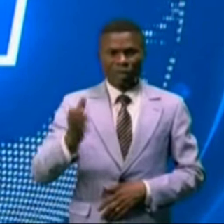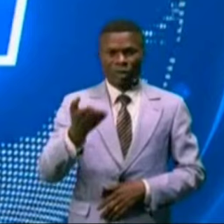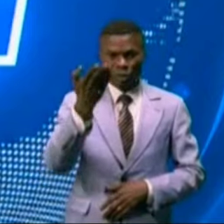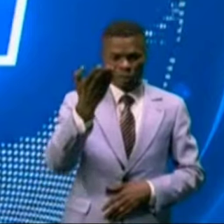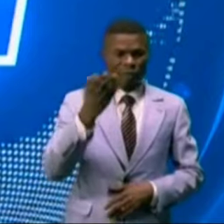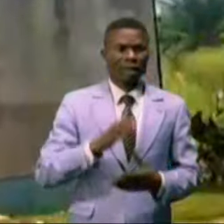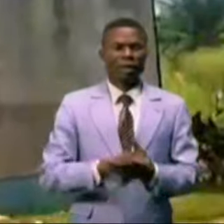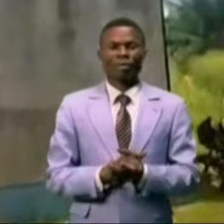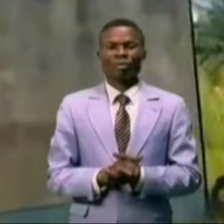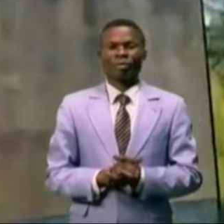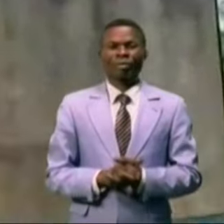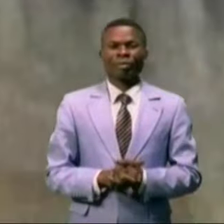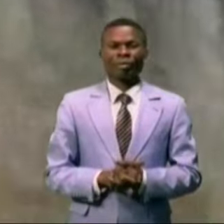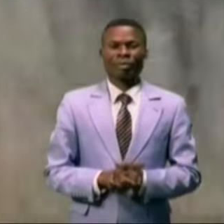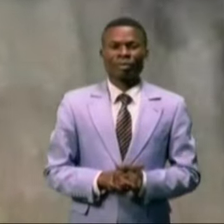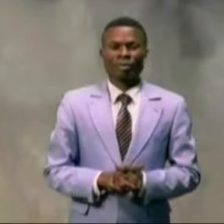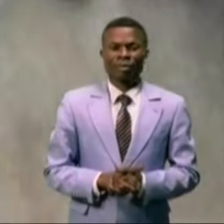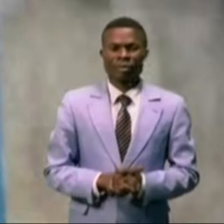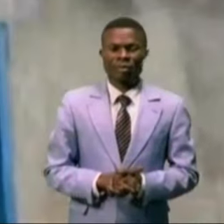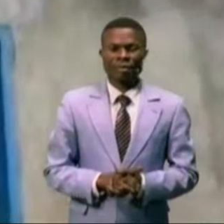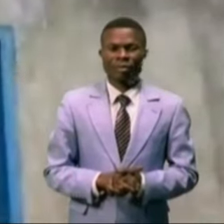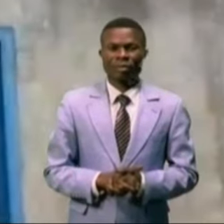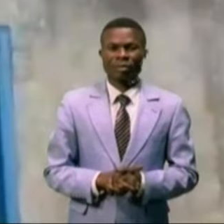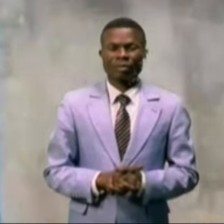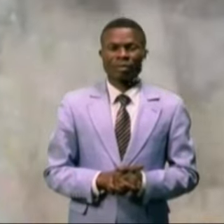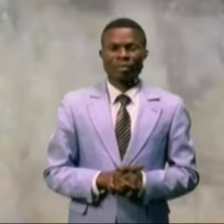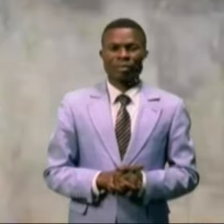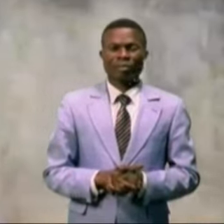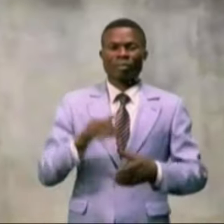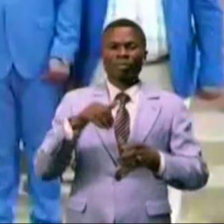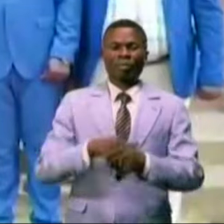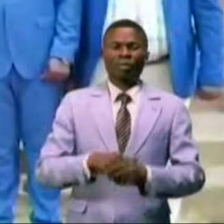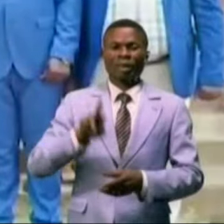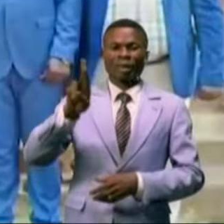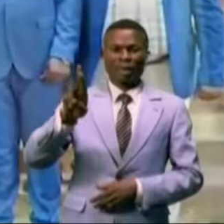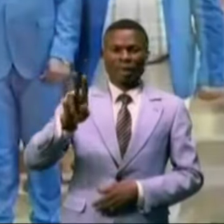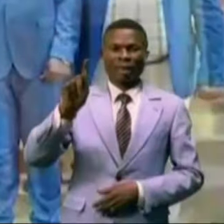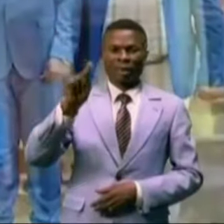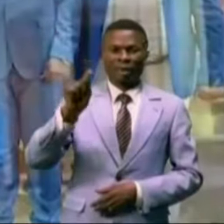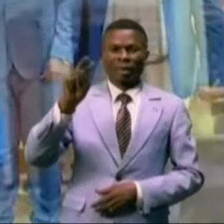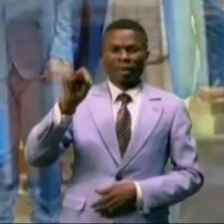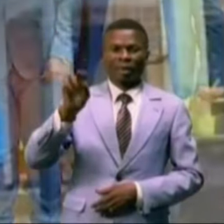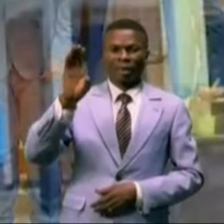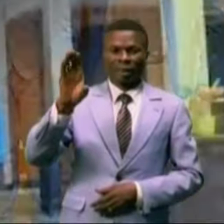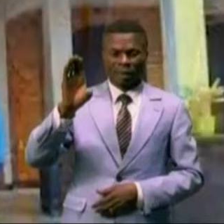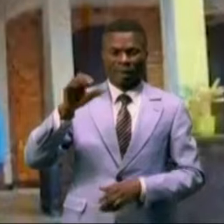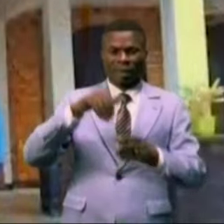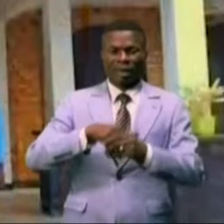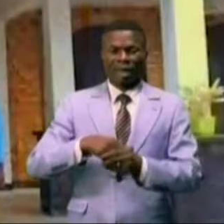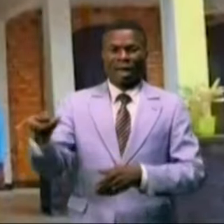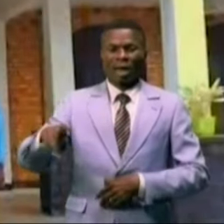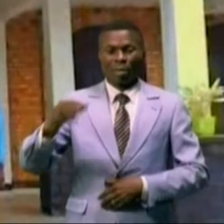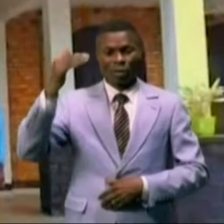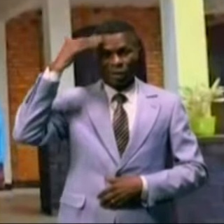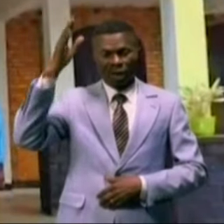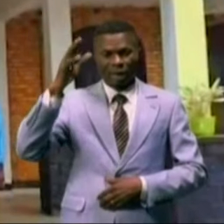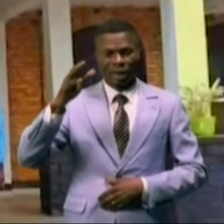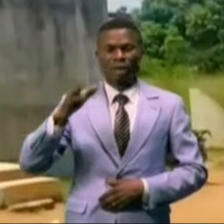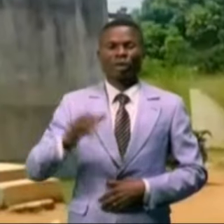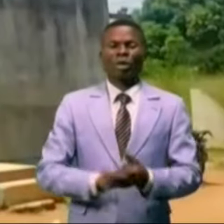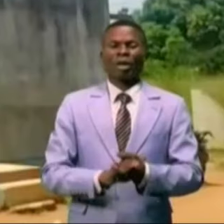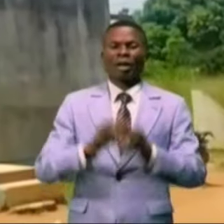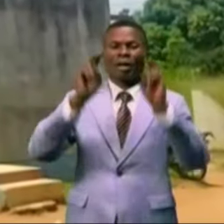reportage. Fini le chambardement au sein de la RTNC, station provinciale de la Mongala, en vue de régler les